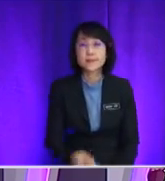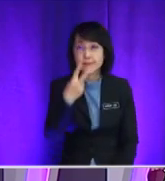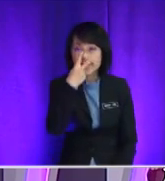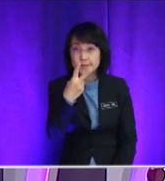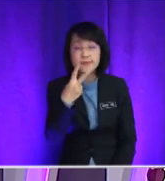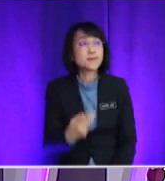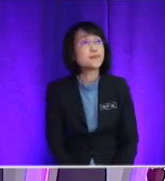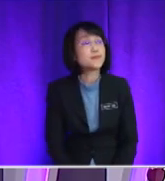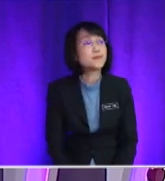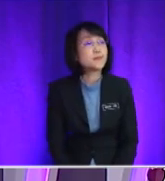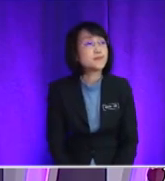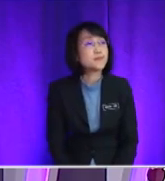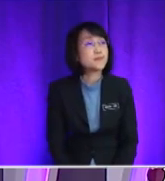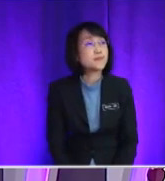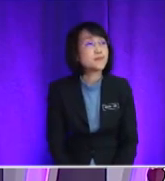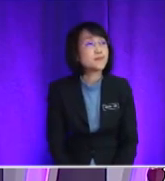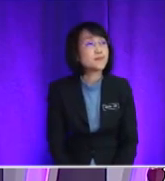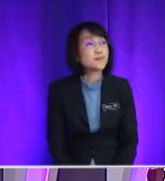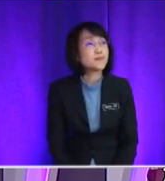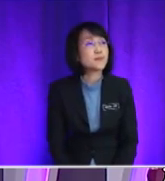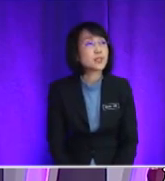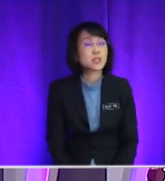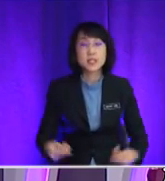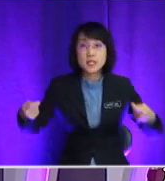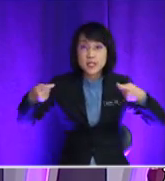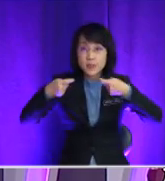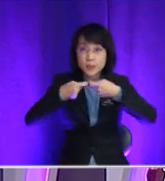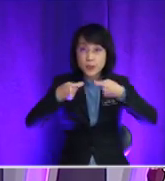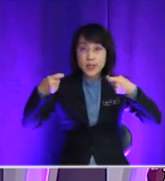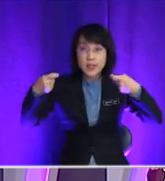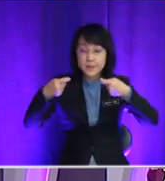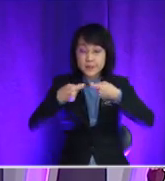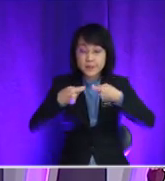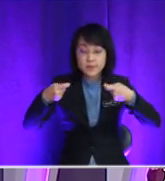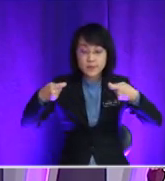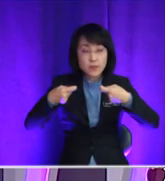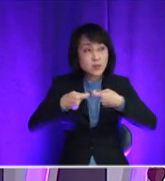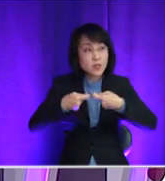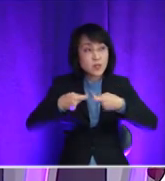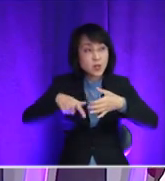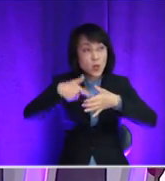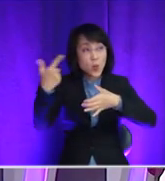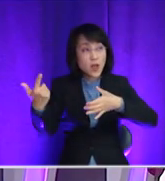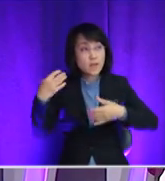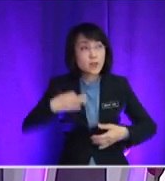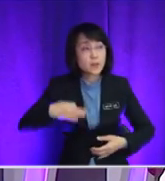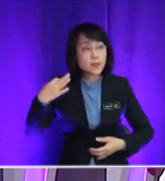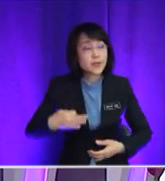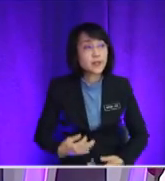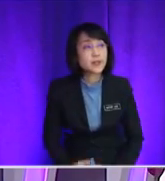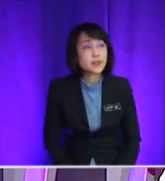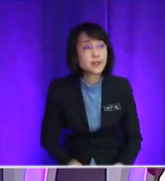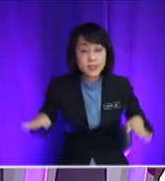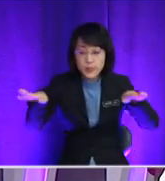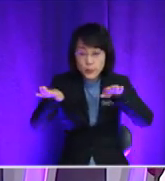Oke kita temukan sebelah luar Febri ya ini maksudnya